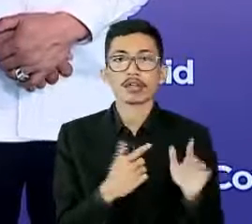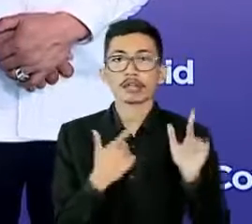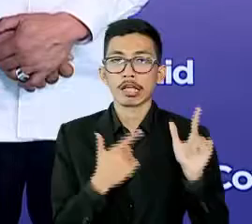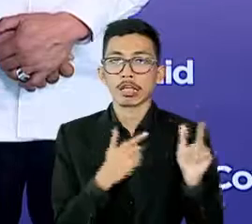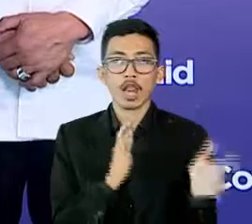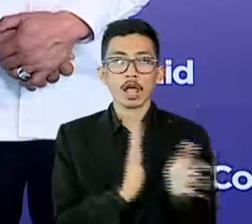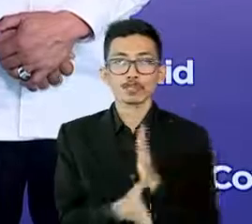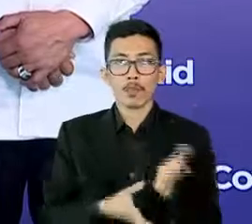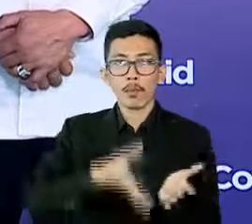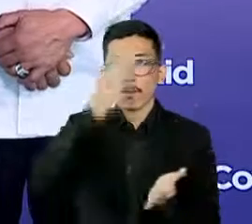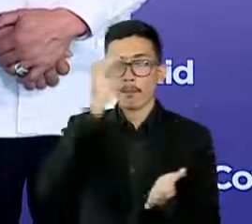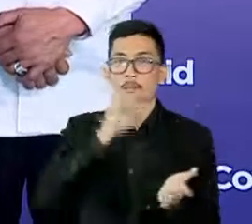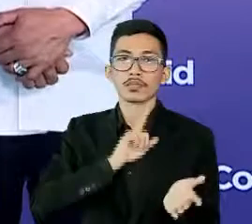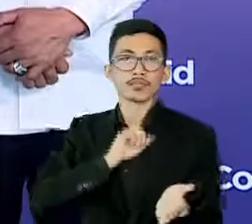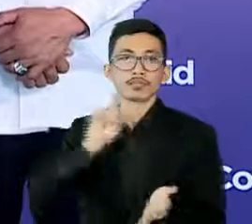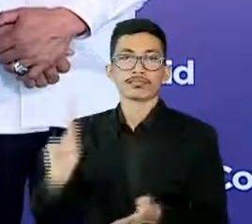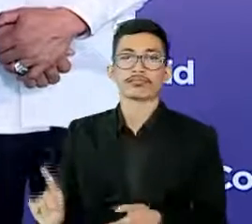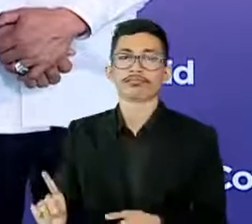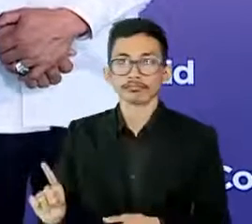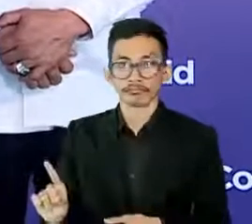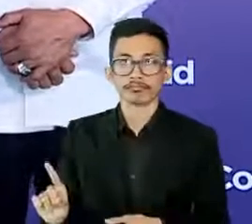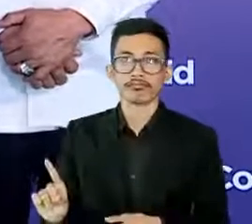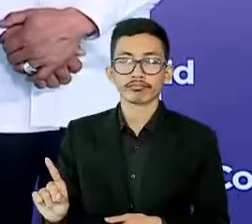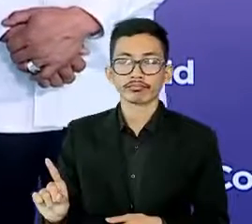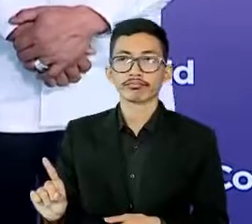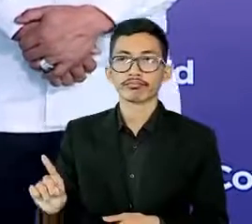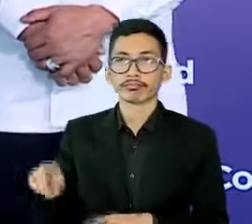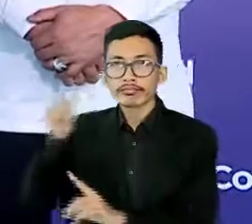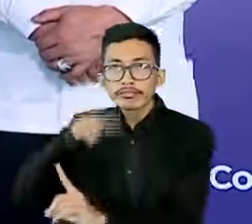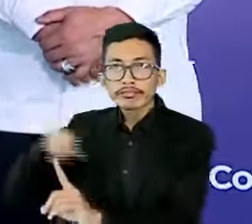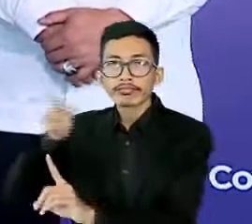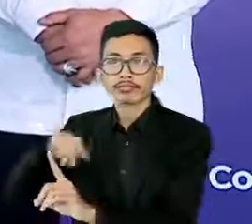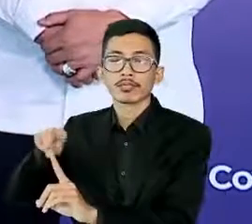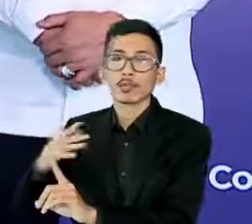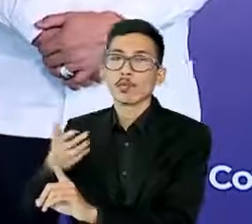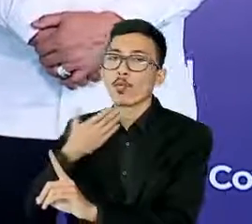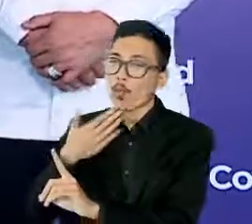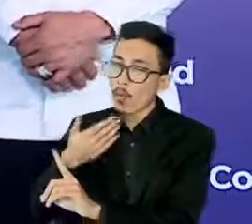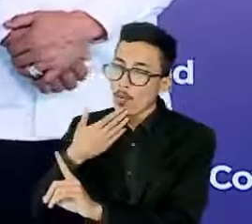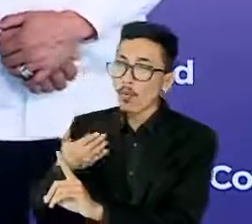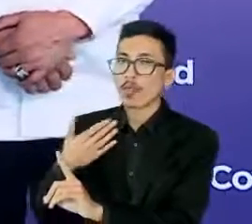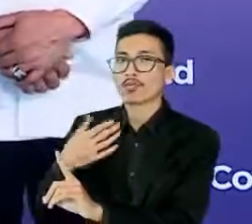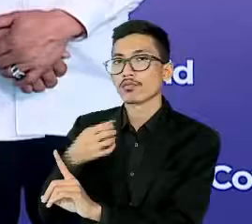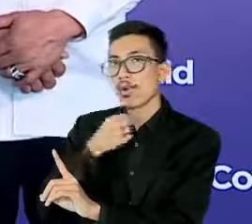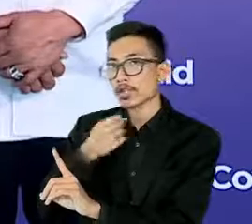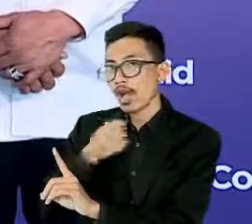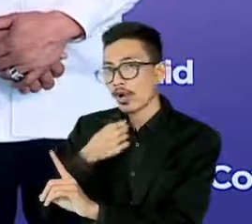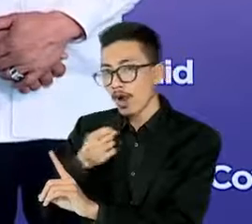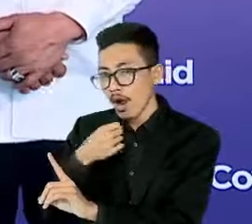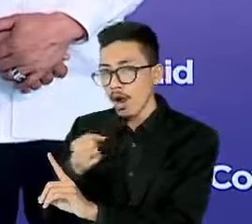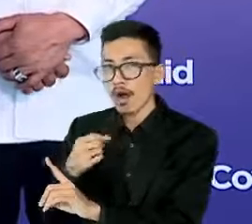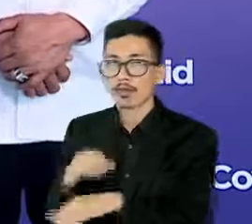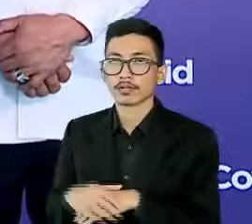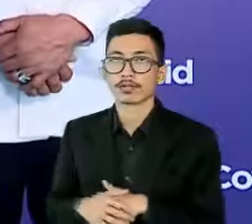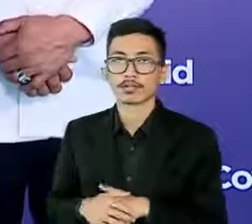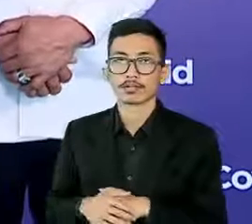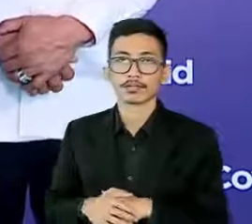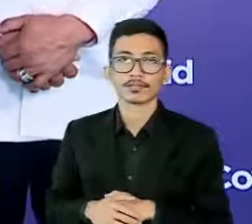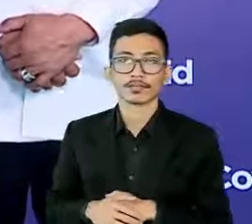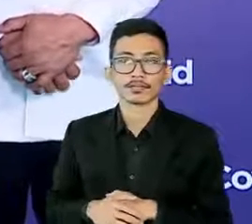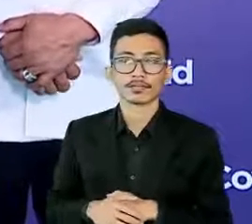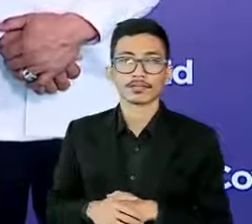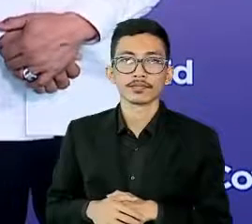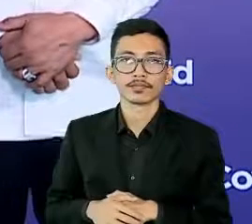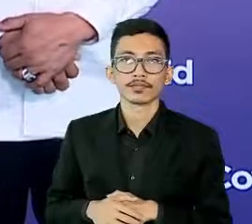turun ke lapangan khususnya Babinsa untuk melaksanakan wawancara Hai kepada masyarakat